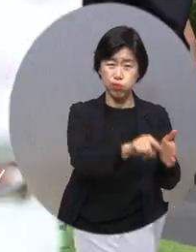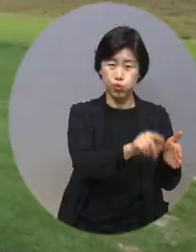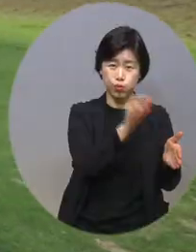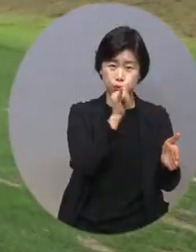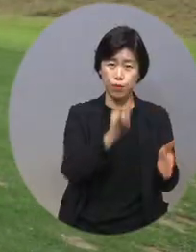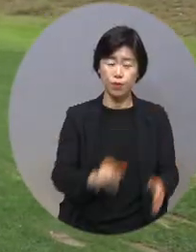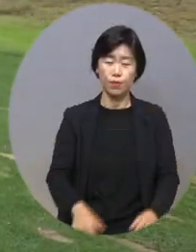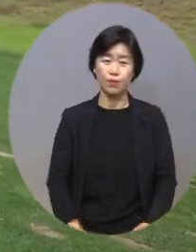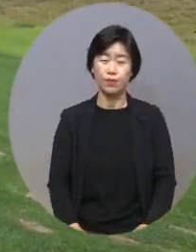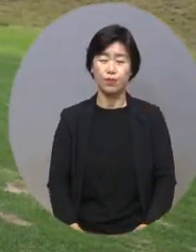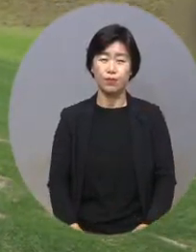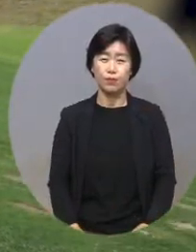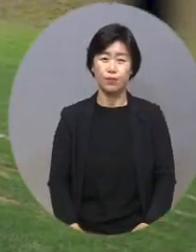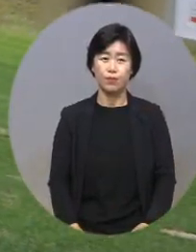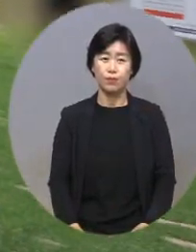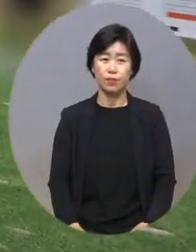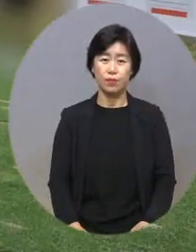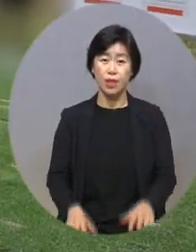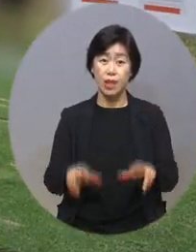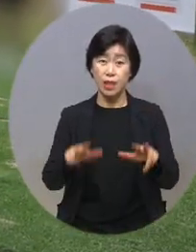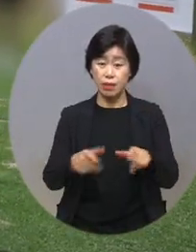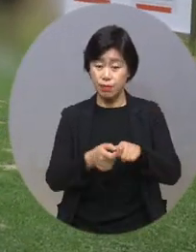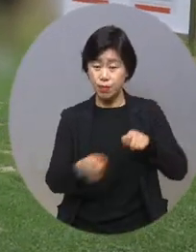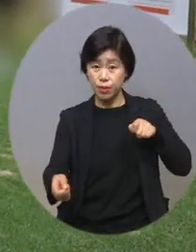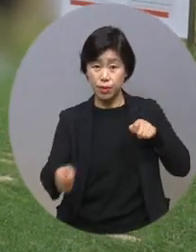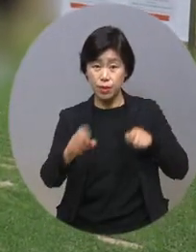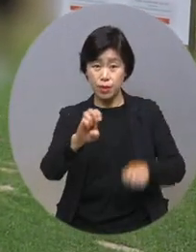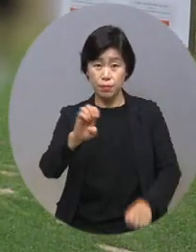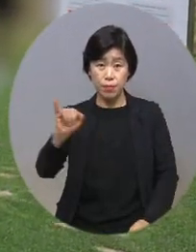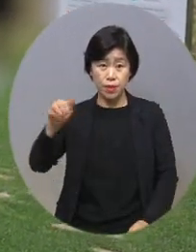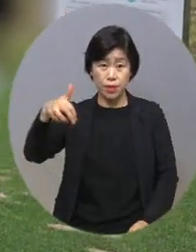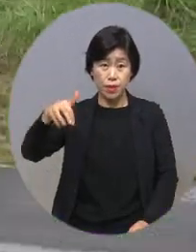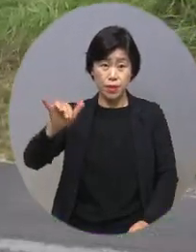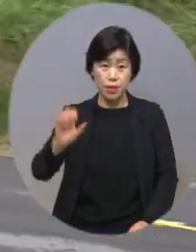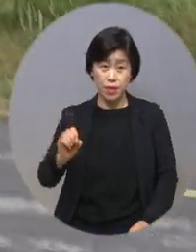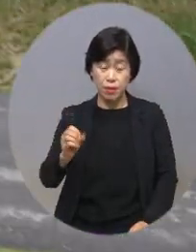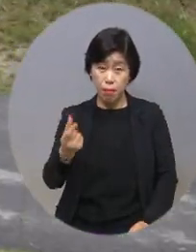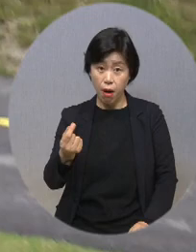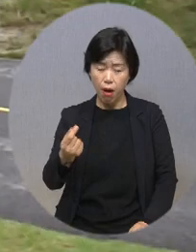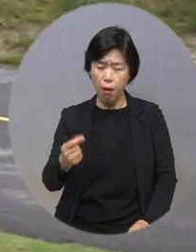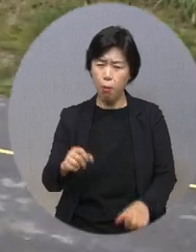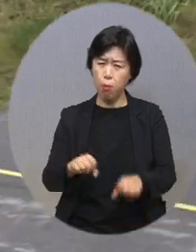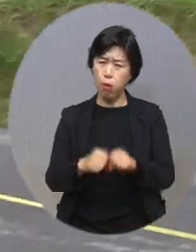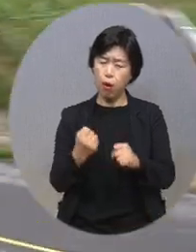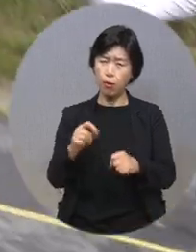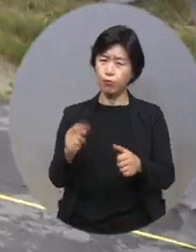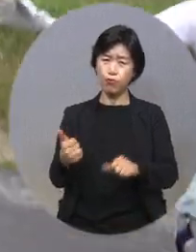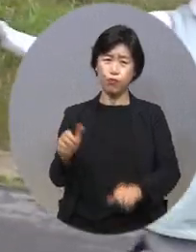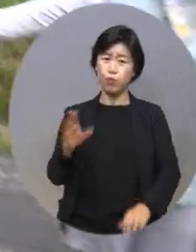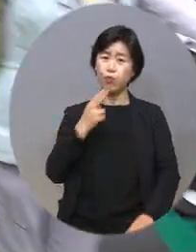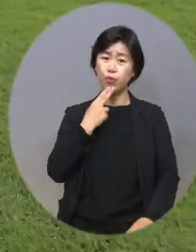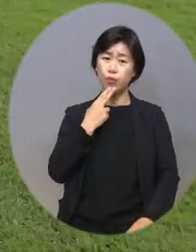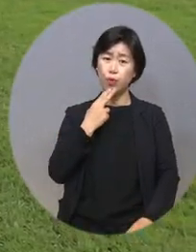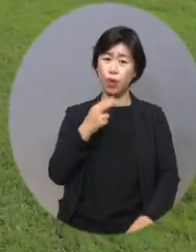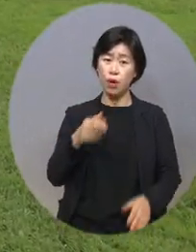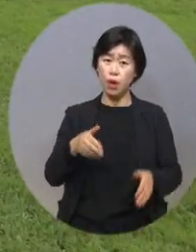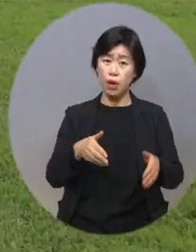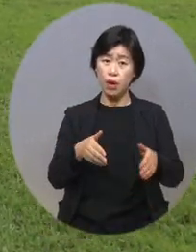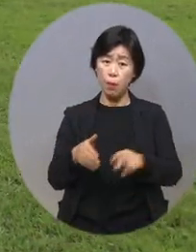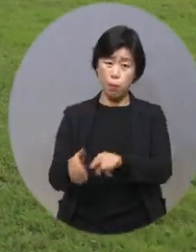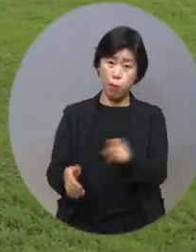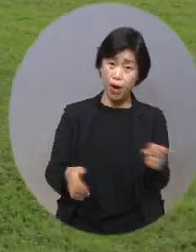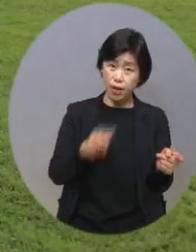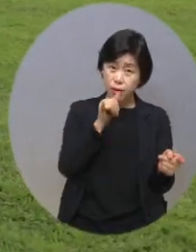아니 지금 피칭으로 치신 거예요? 응. 대박이다. 죽었나? 안 죽은 거 같아. 도로 탔어요?